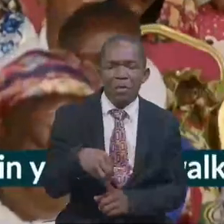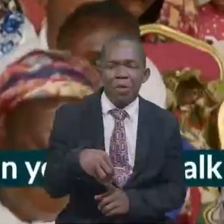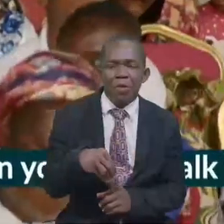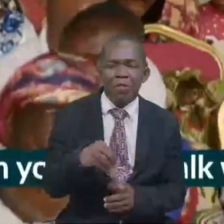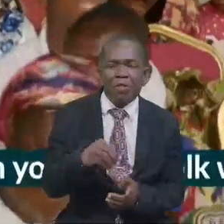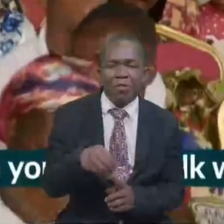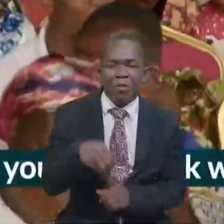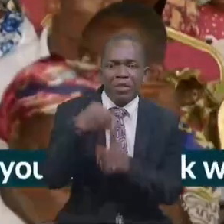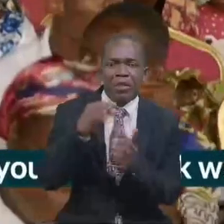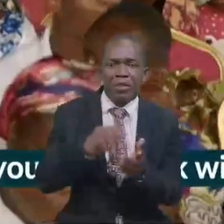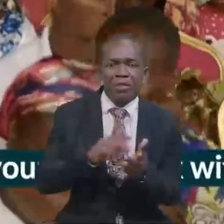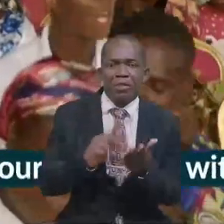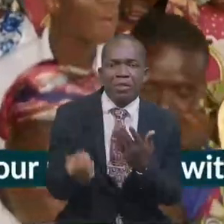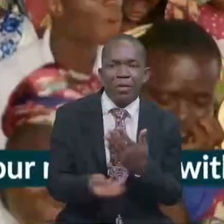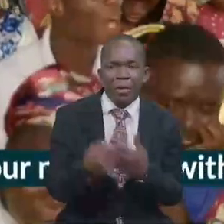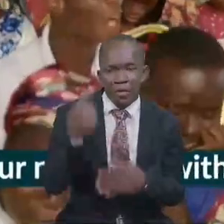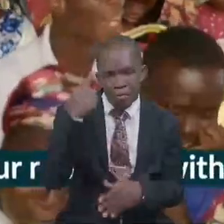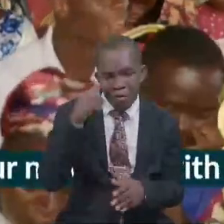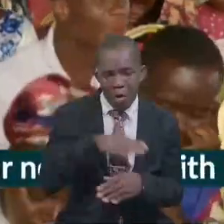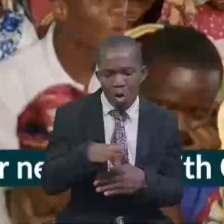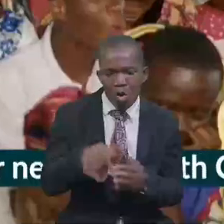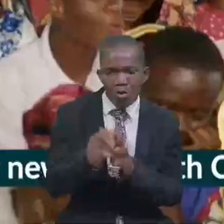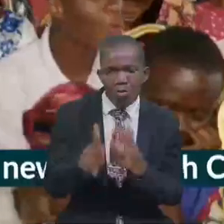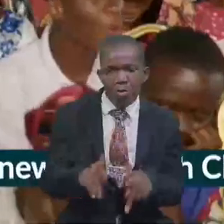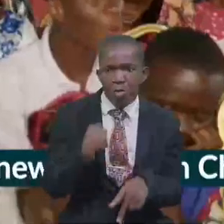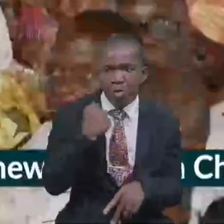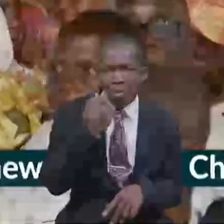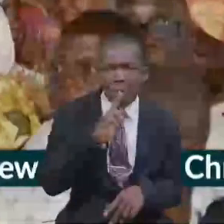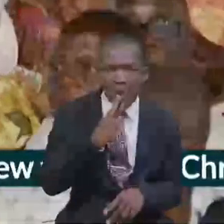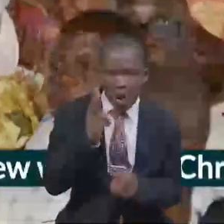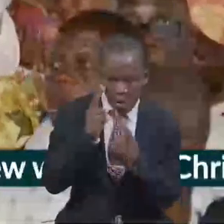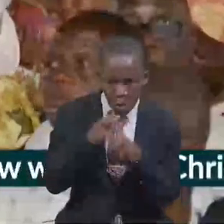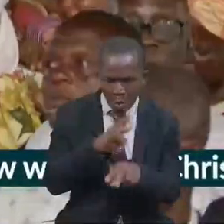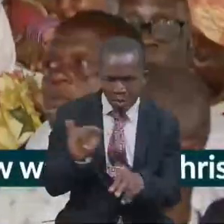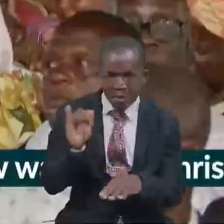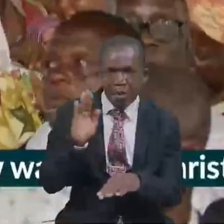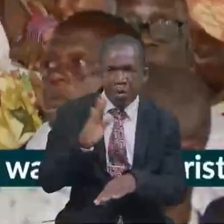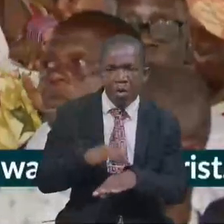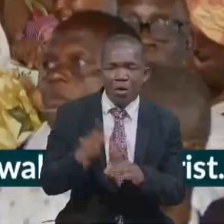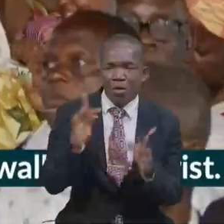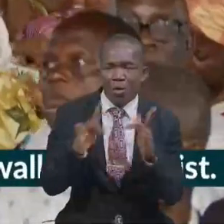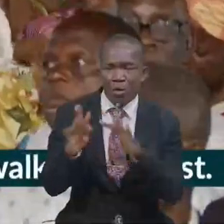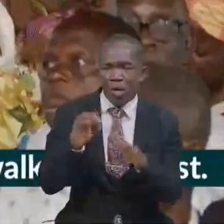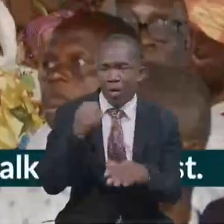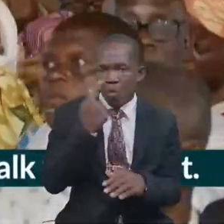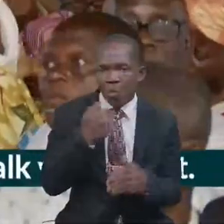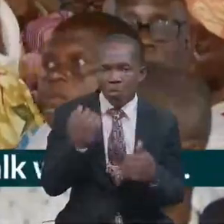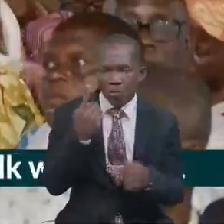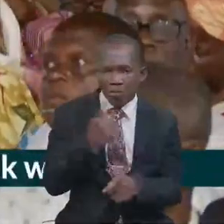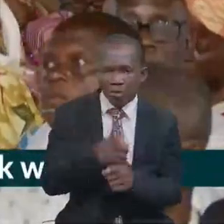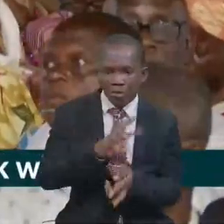Il y aura un banquet spécial pour ceux qui suivent en ligne de par le monde, ceux-là qui donnent leur vie à Christ.